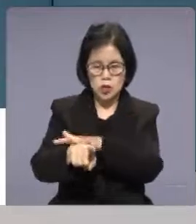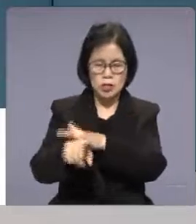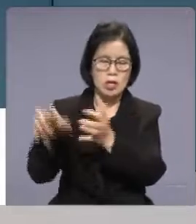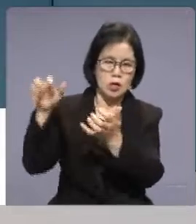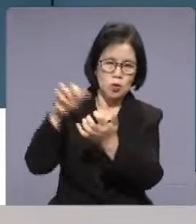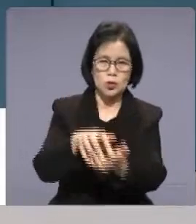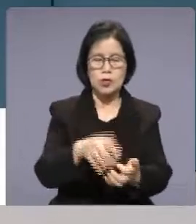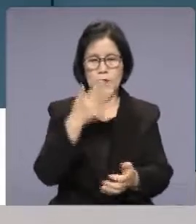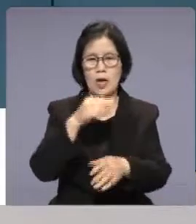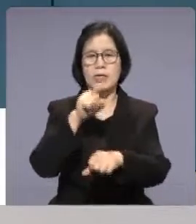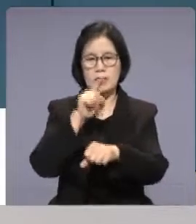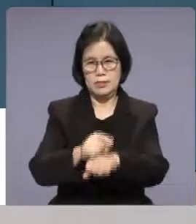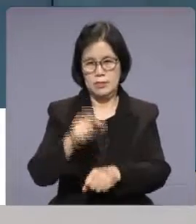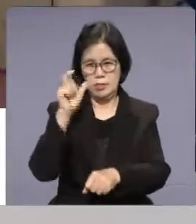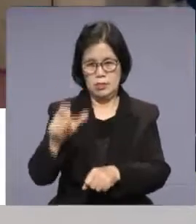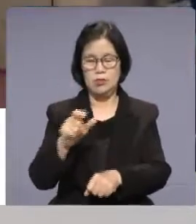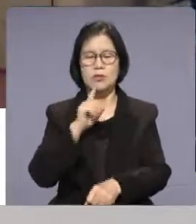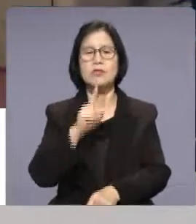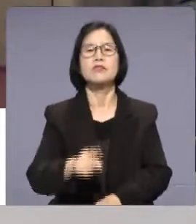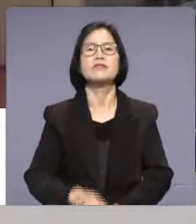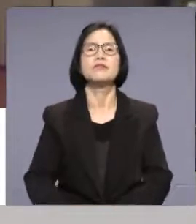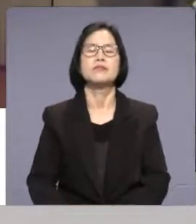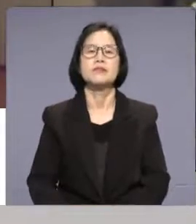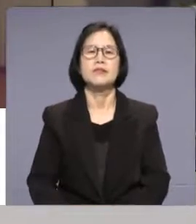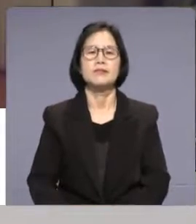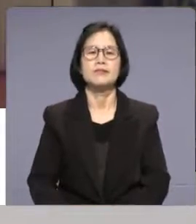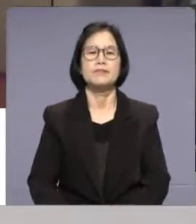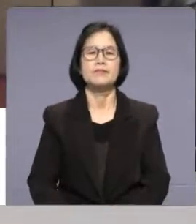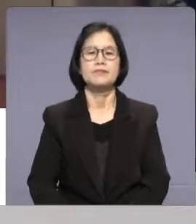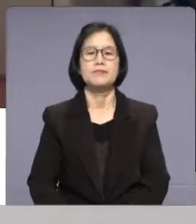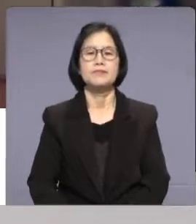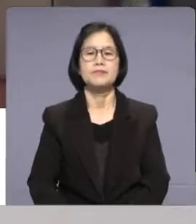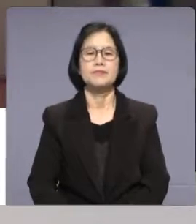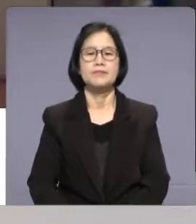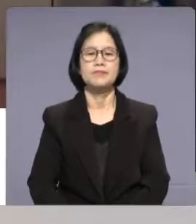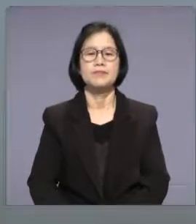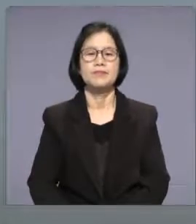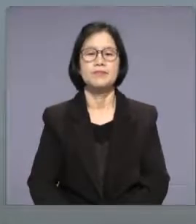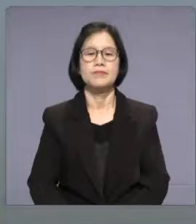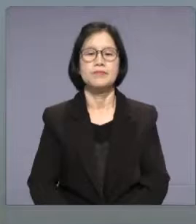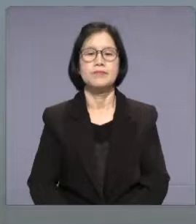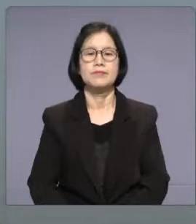강조하려는 성격이 짙어 보입니다 첫 소식 갈대 용의자 입니다